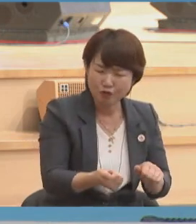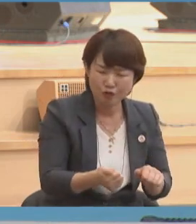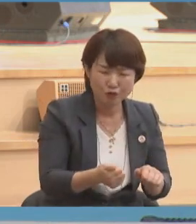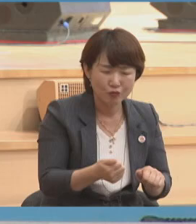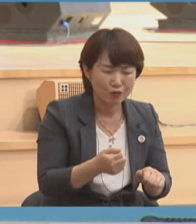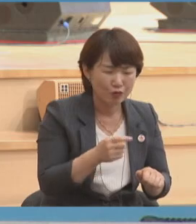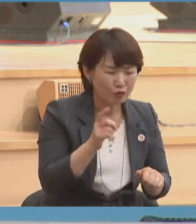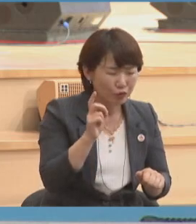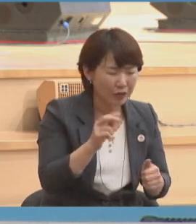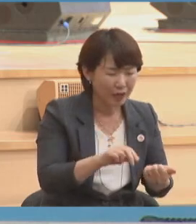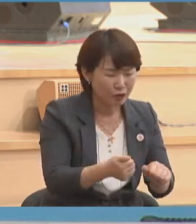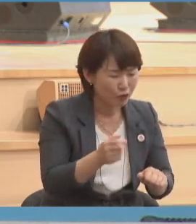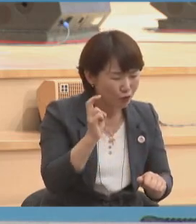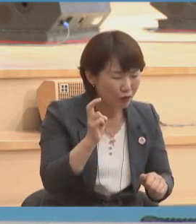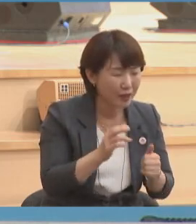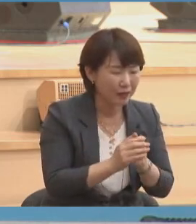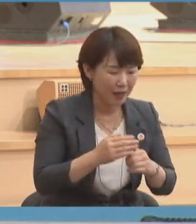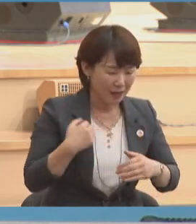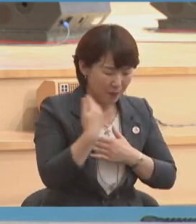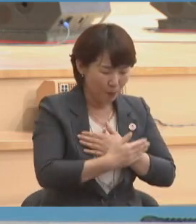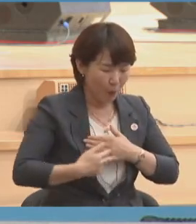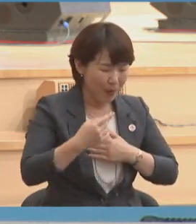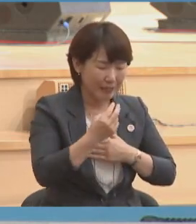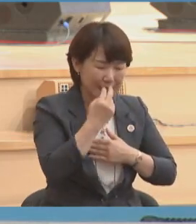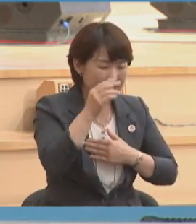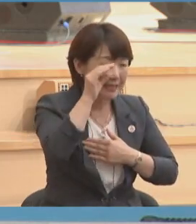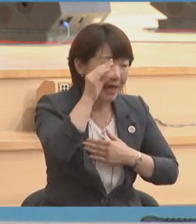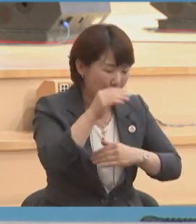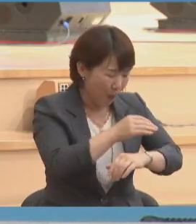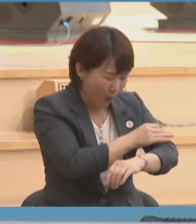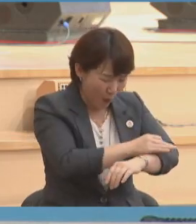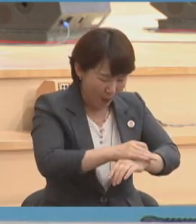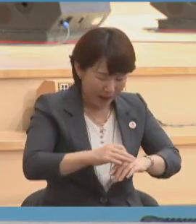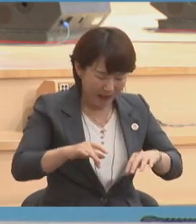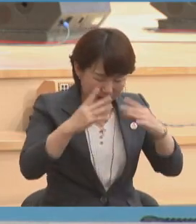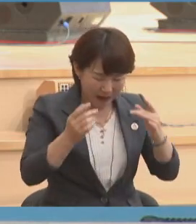세포가 알겠더래. 온몸의 세포가 그냥 느끼겠더래. 아,